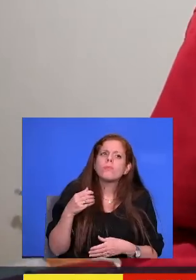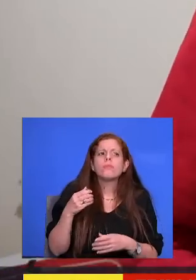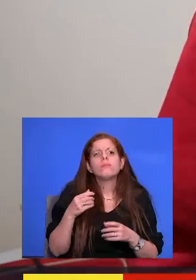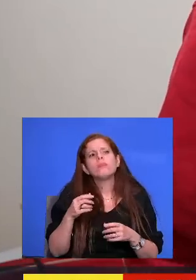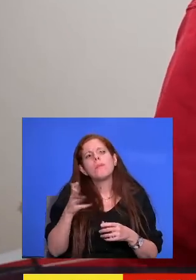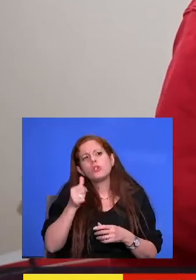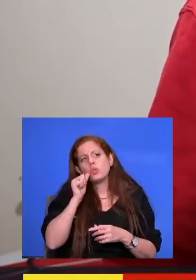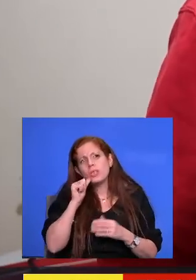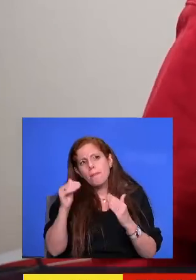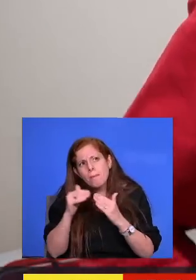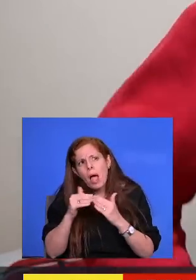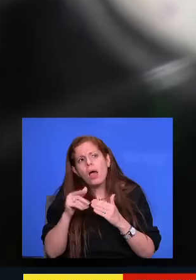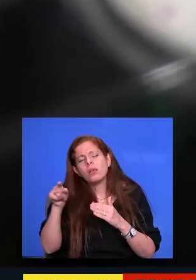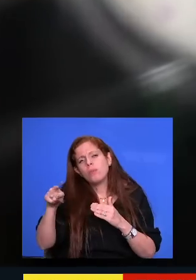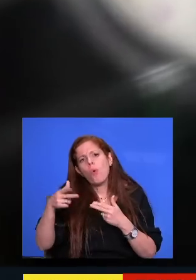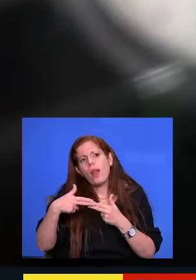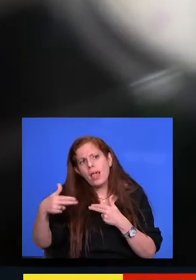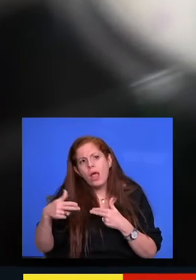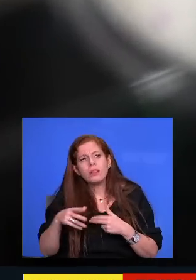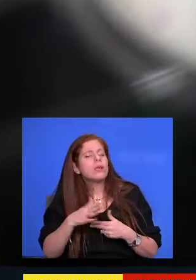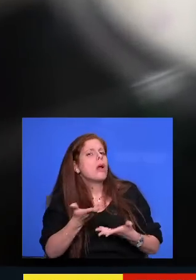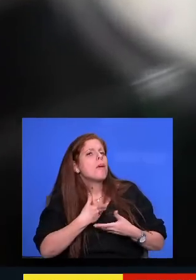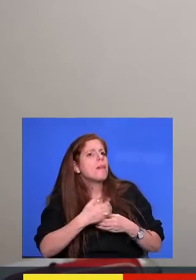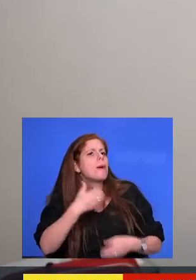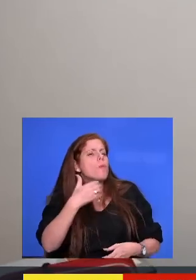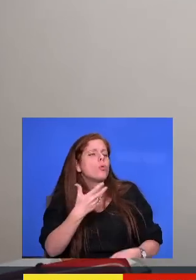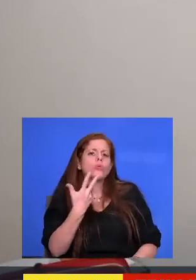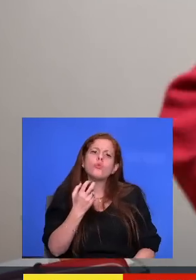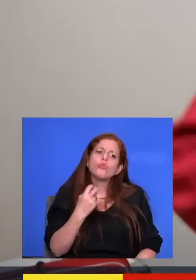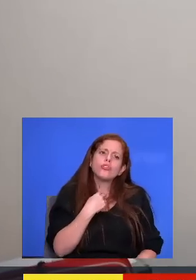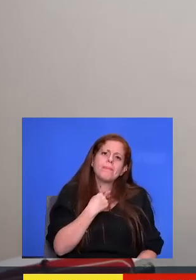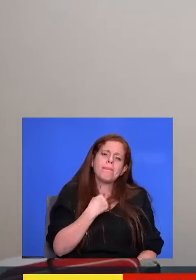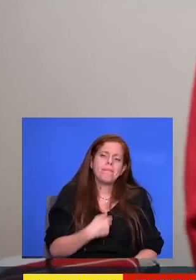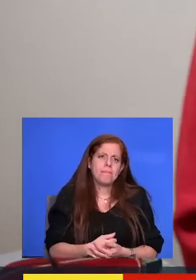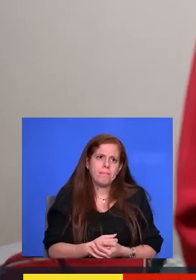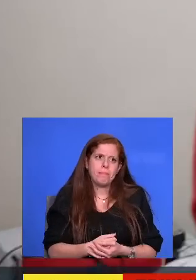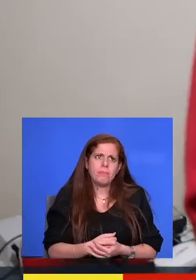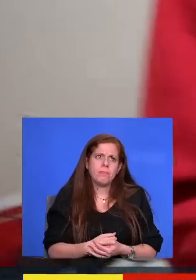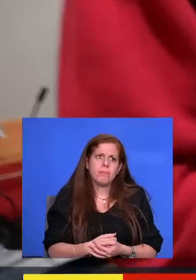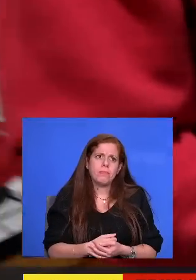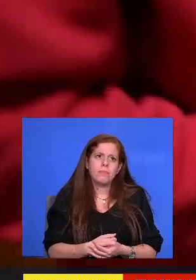שותי בבית, פה ליד. כמה מקבלים על בקבוק הזה? עושים.